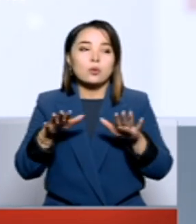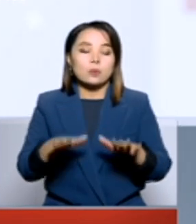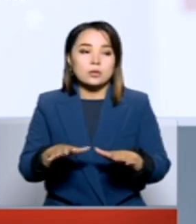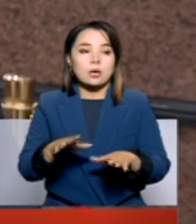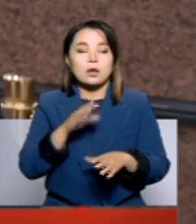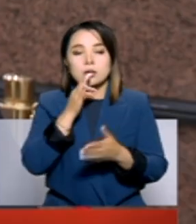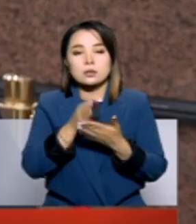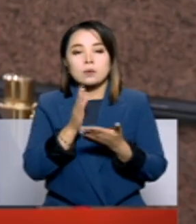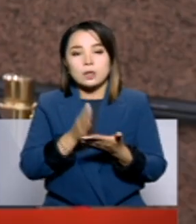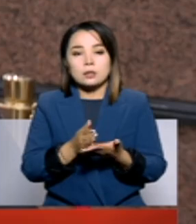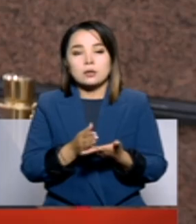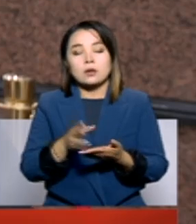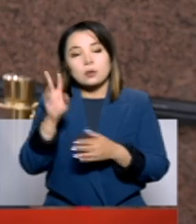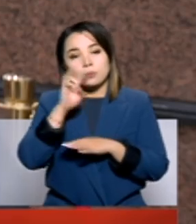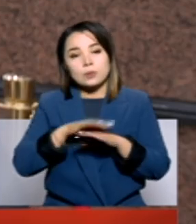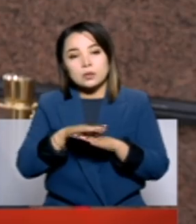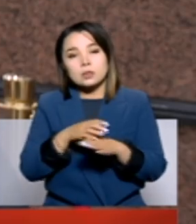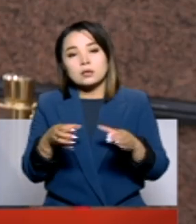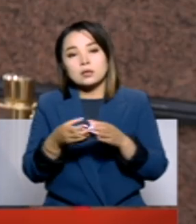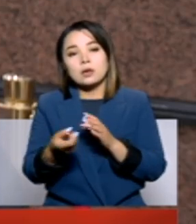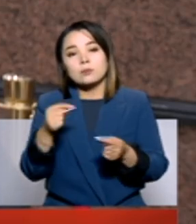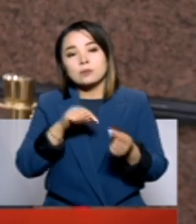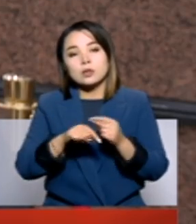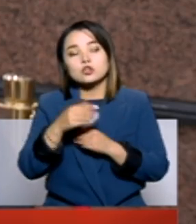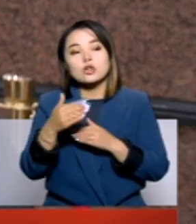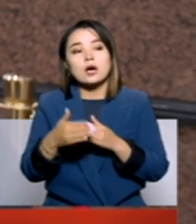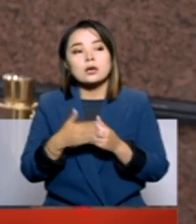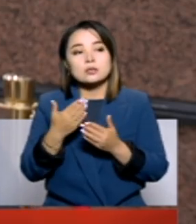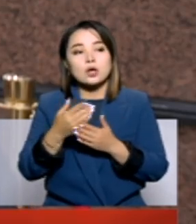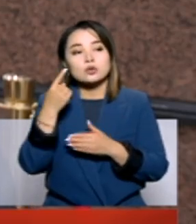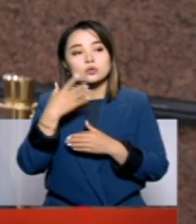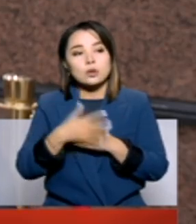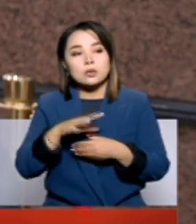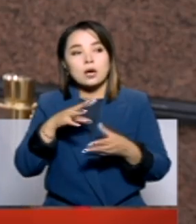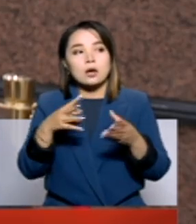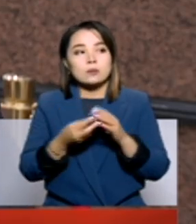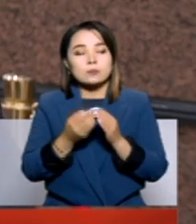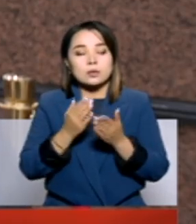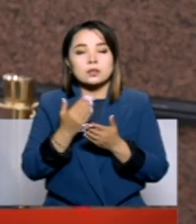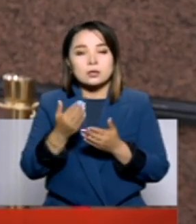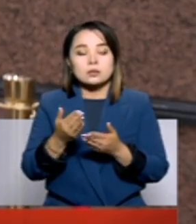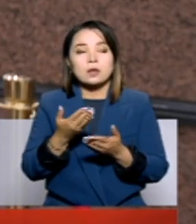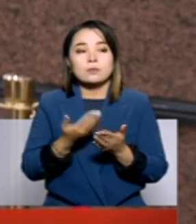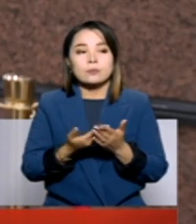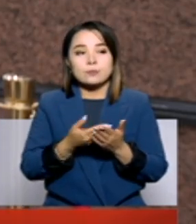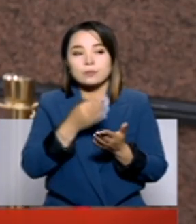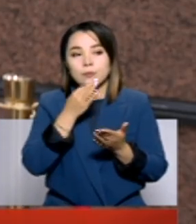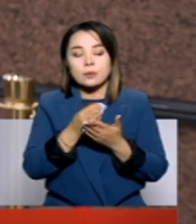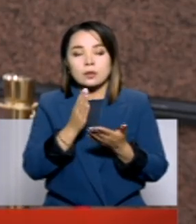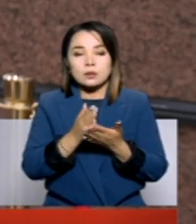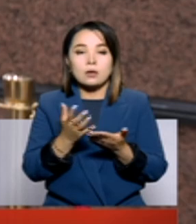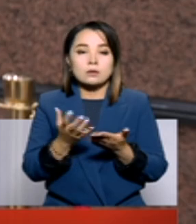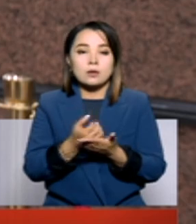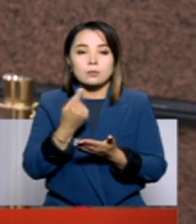бағамдауға болады. Мемлекеттердің мүдделерін бір-біріне жақындастыру, түсіністік қалыптастыру деген сияқты мәселелер үшін бұл таптырмасы ұйымның бірі.